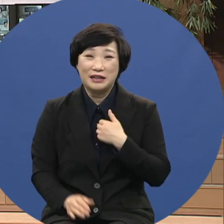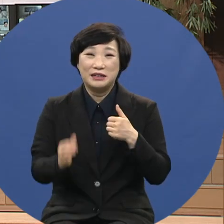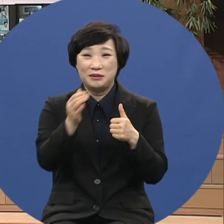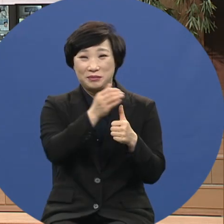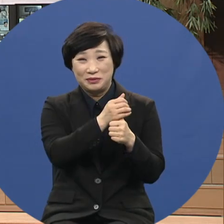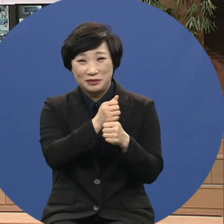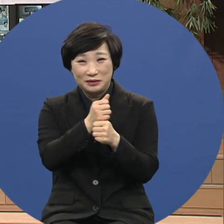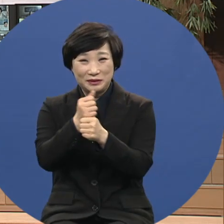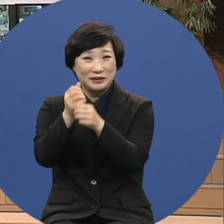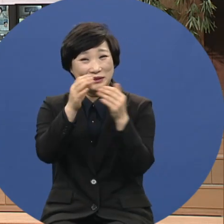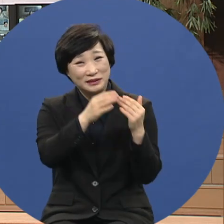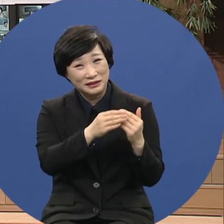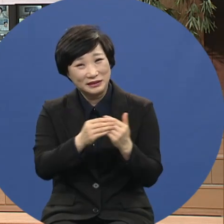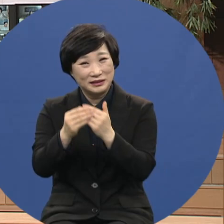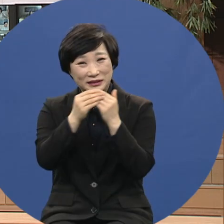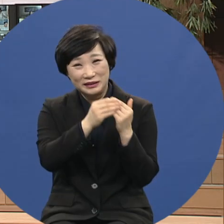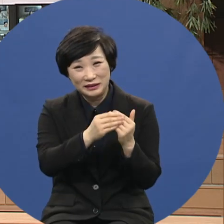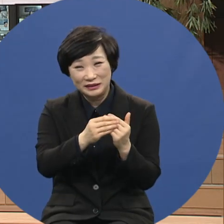나를